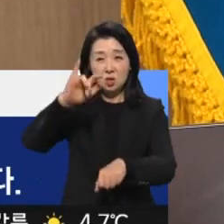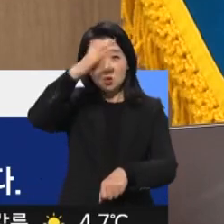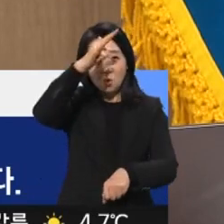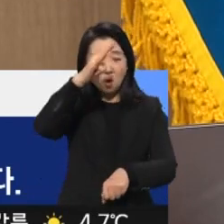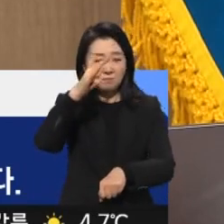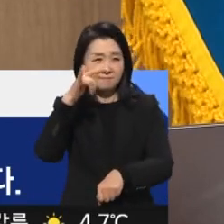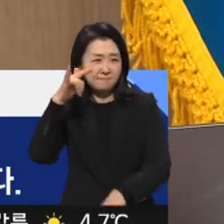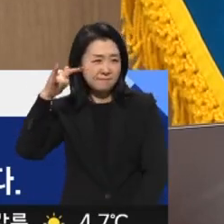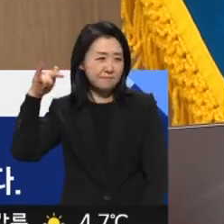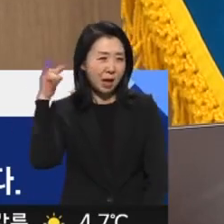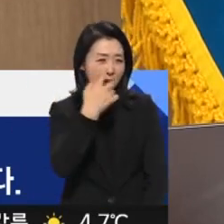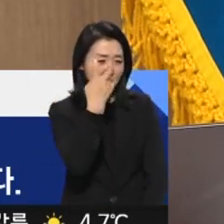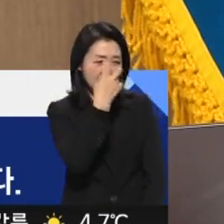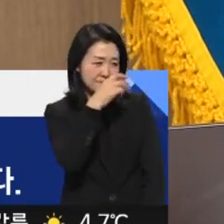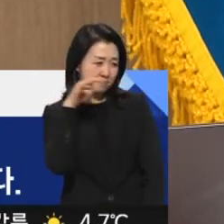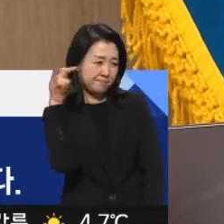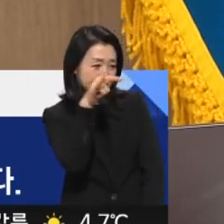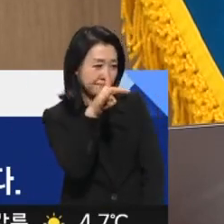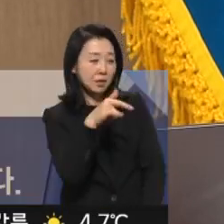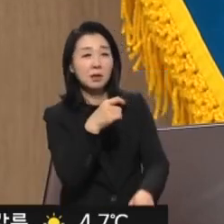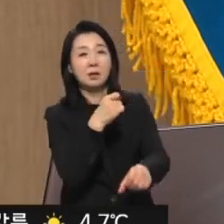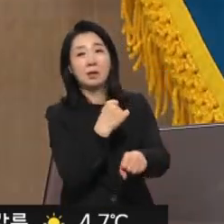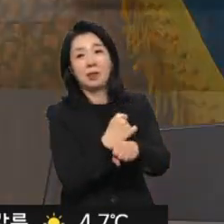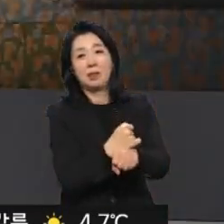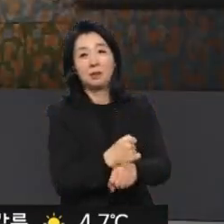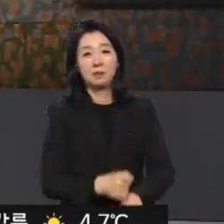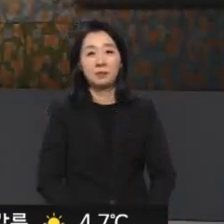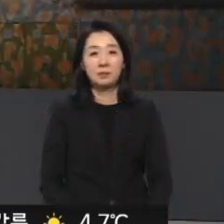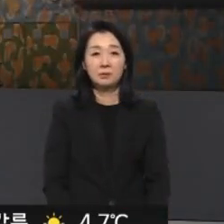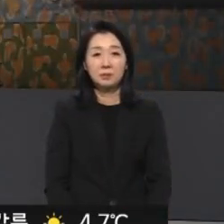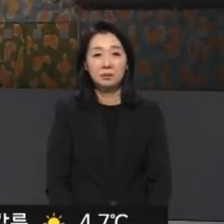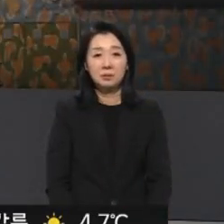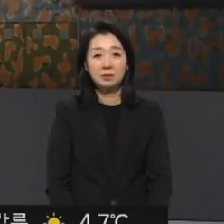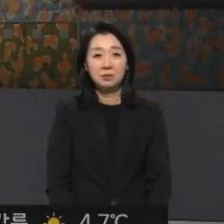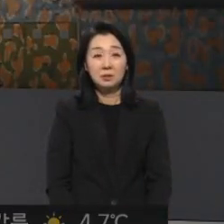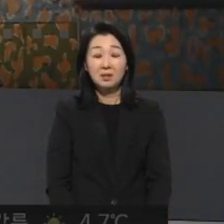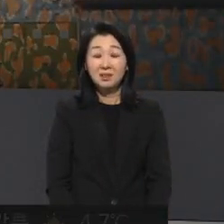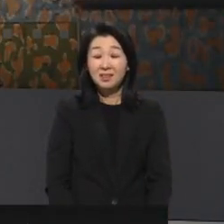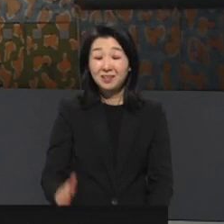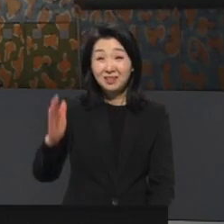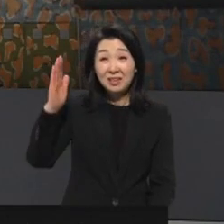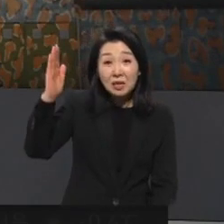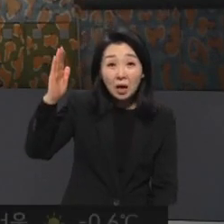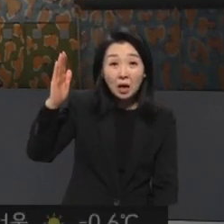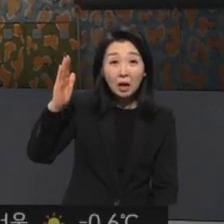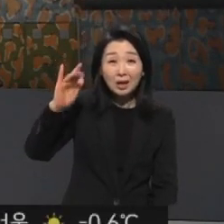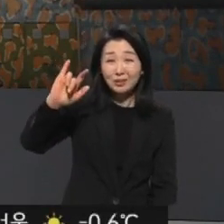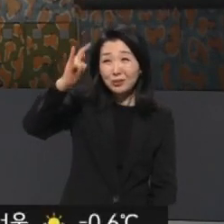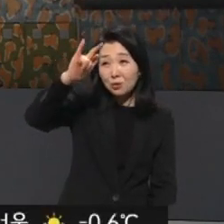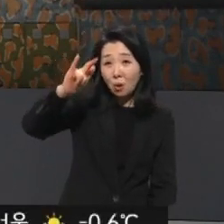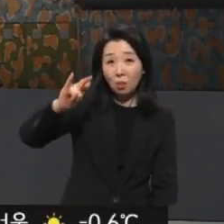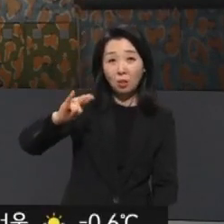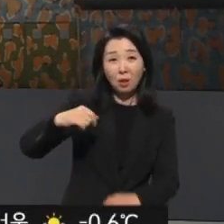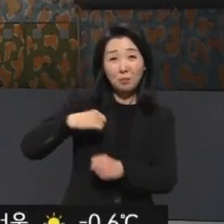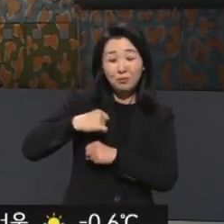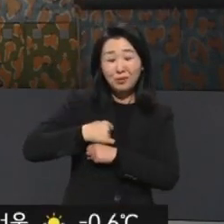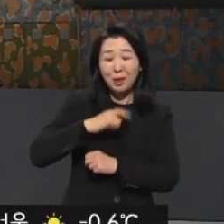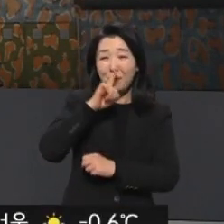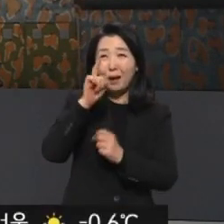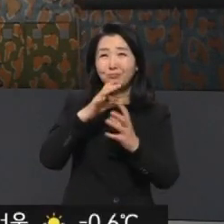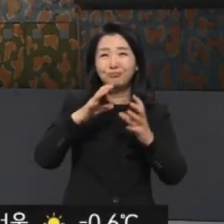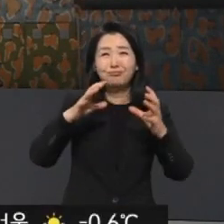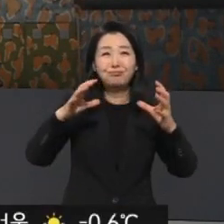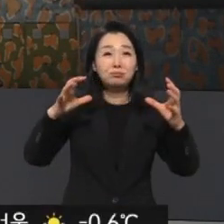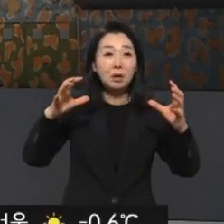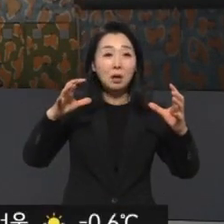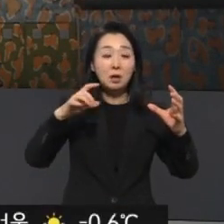감시 정찰력을 강화할 것입니다. 그런데 이번엔 이 발언이 드론 부대 논쟁으로 옮겨붙는